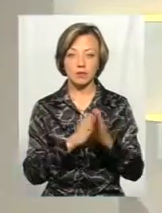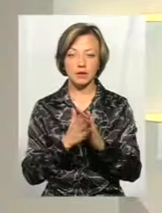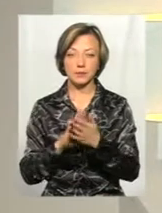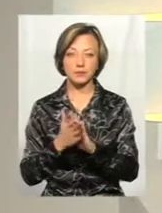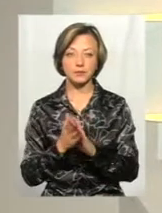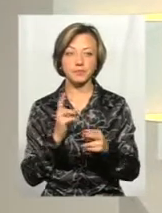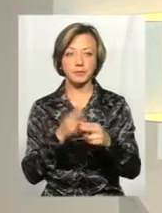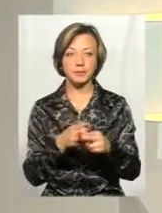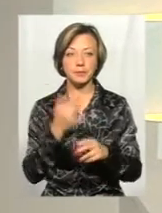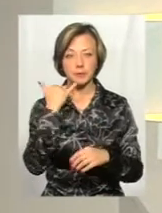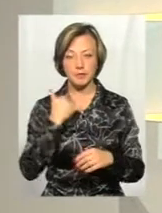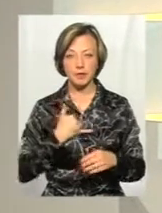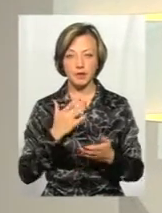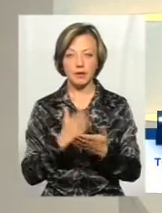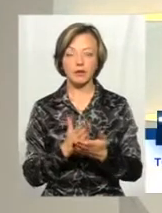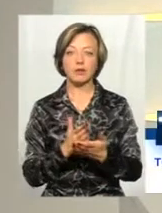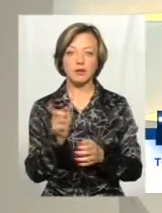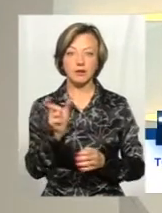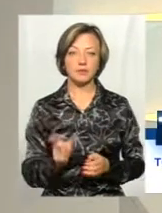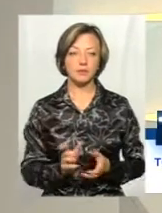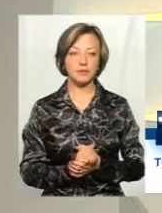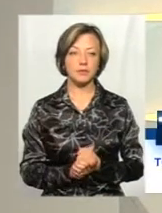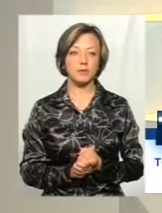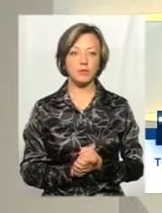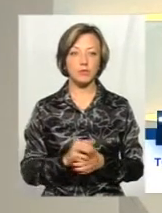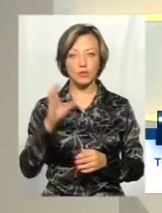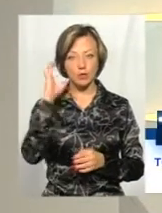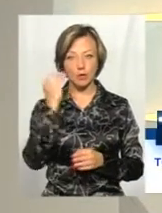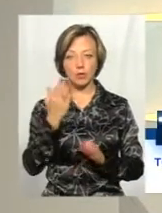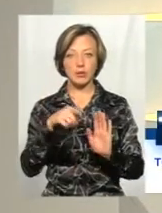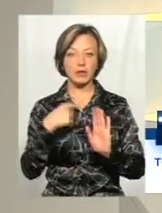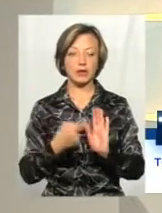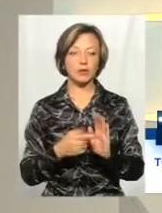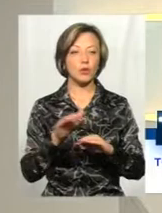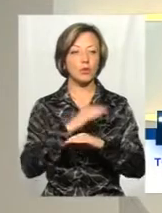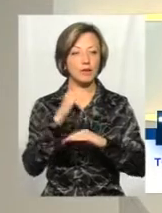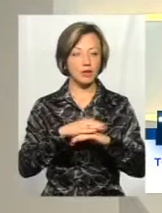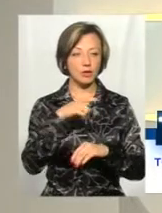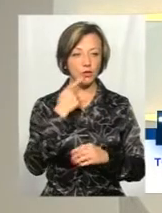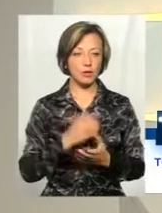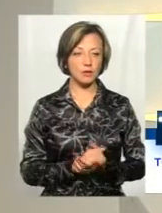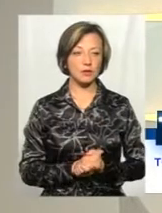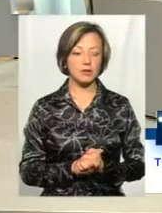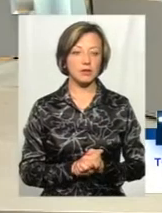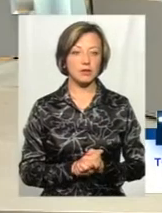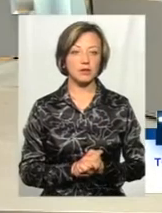вас проб'ю, пане Андрій, у нас на зв'язку є ще один глядач, давайте послухаємо його питання. Добрий вечір, ви в ефірі. Добрий день,